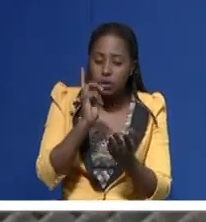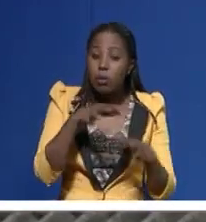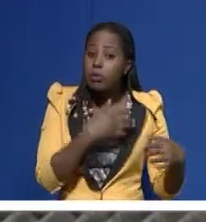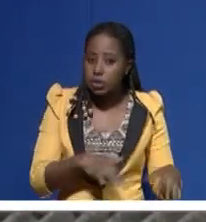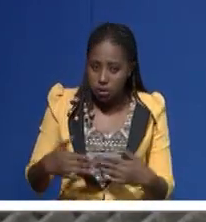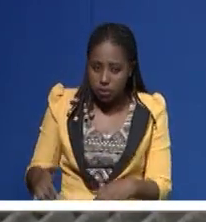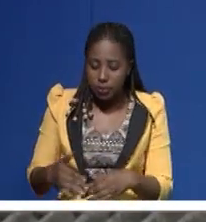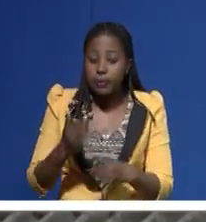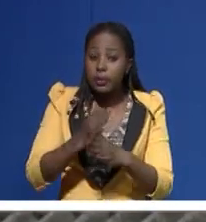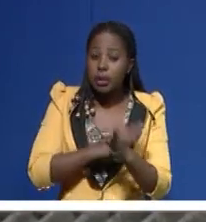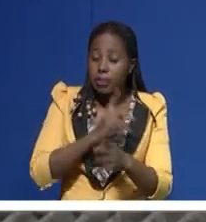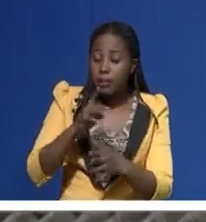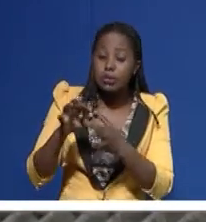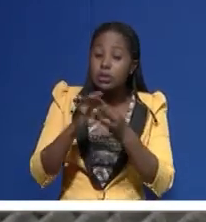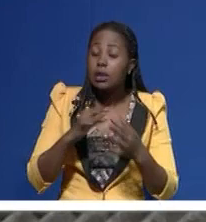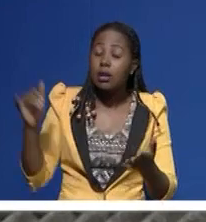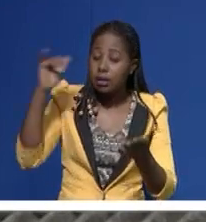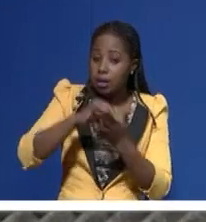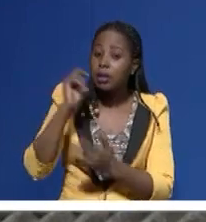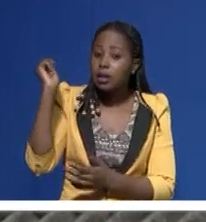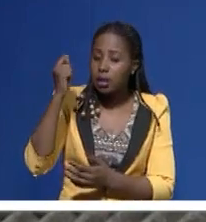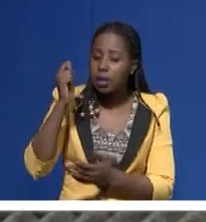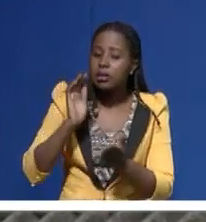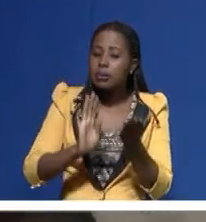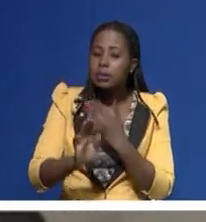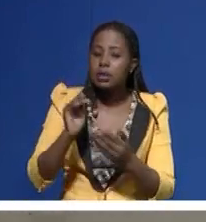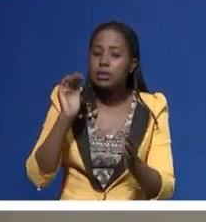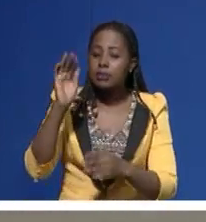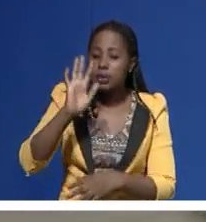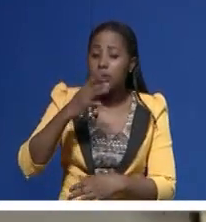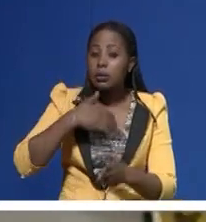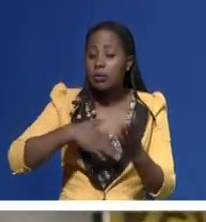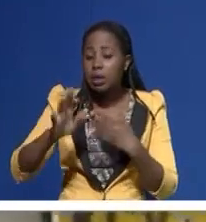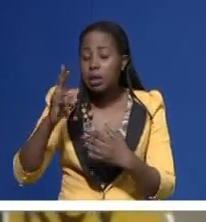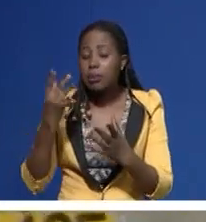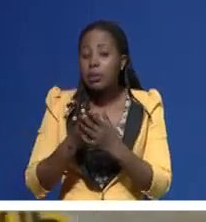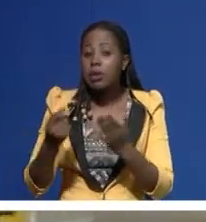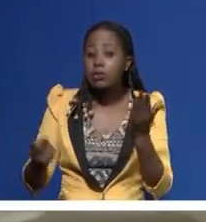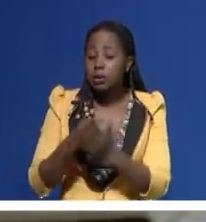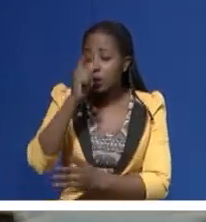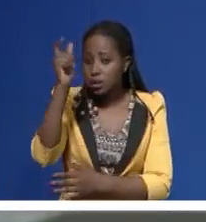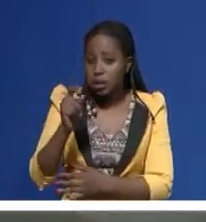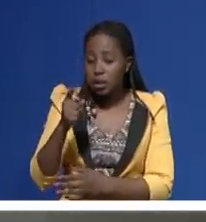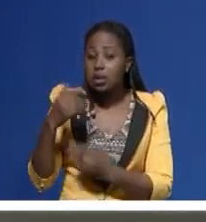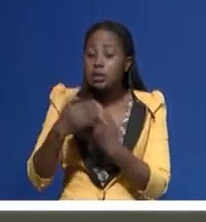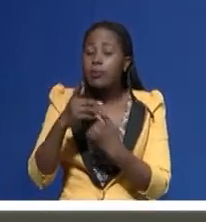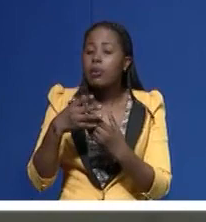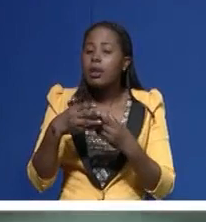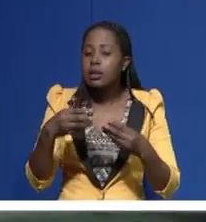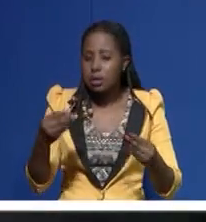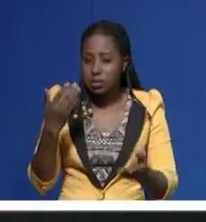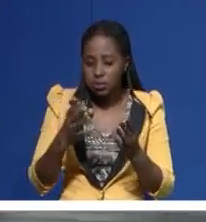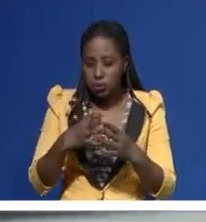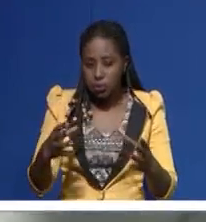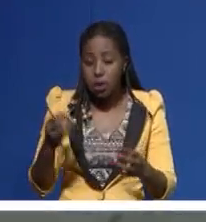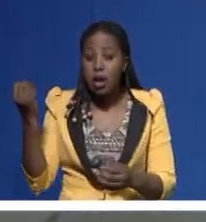michezo. Kabla ya hapo, shirika la ndege la Kenya lilisitisha safari zake kwenda na kutoka Italia, nchi ambayo imeathirika kwa kiasi kikubwa